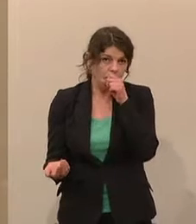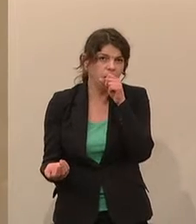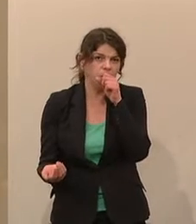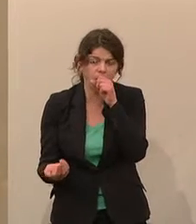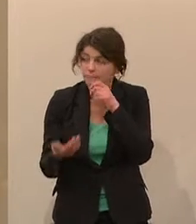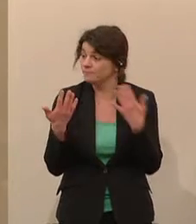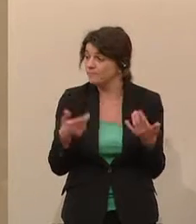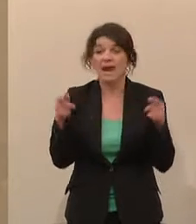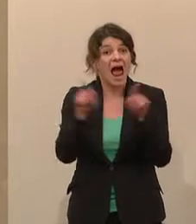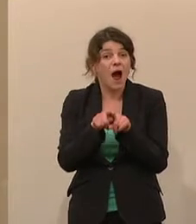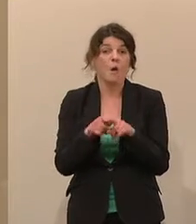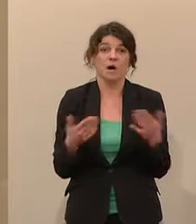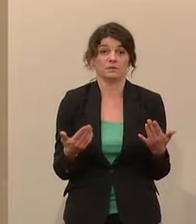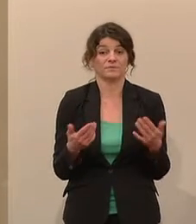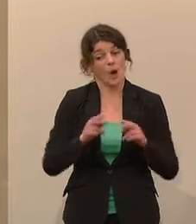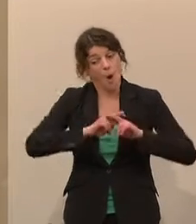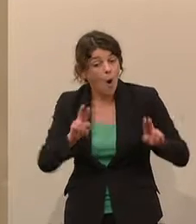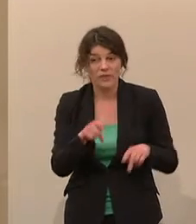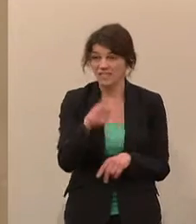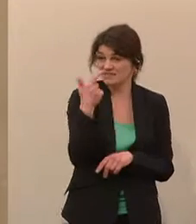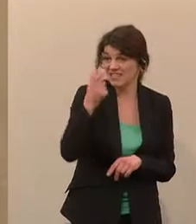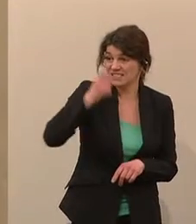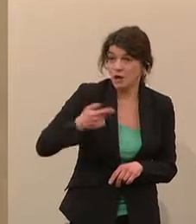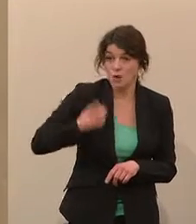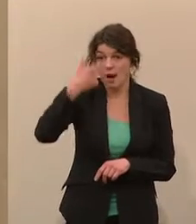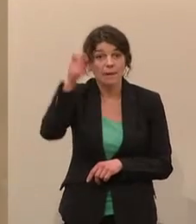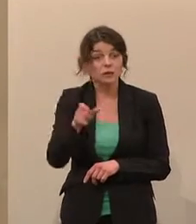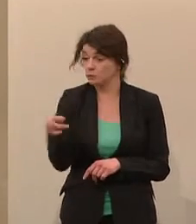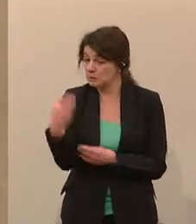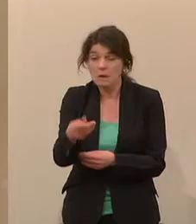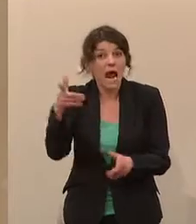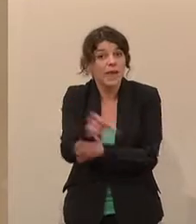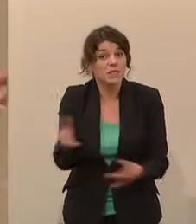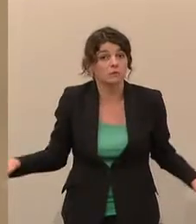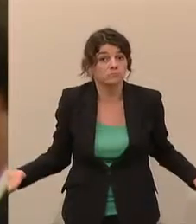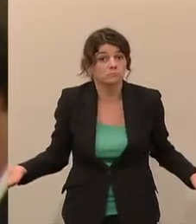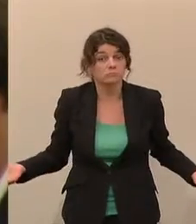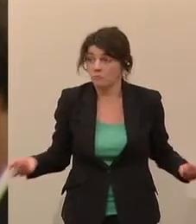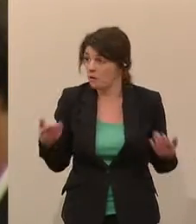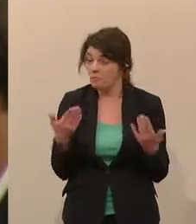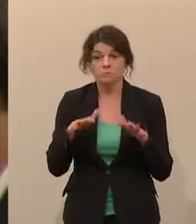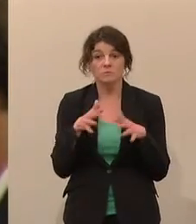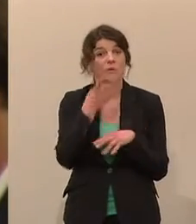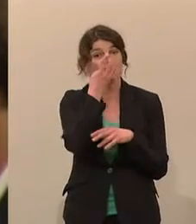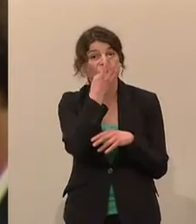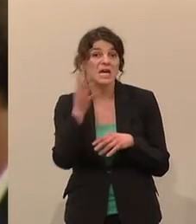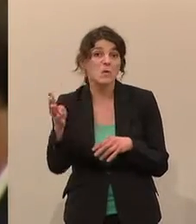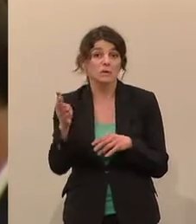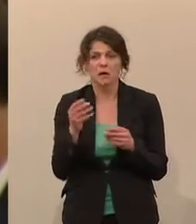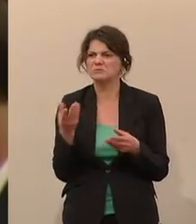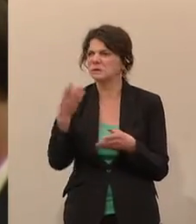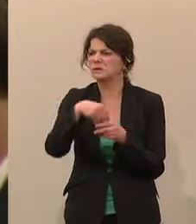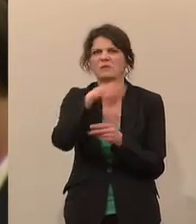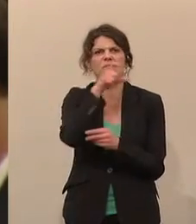das auch noch, ohne diesen 20.000 jungen Menschen Ersatz zu bieten. Denn die rund 400